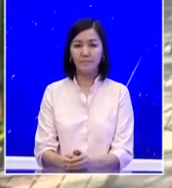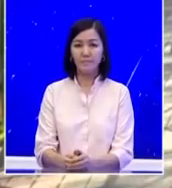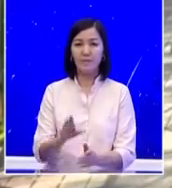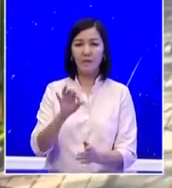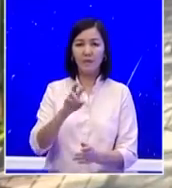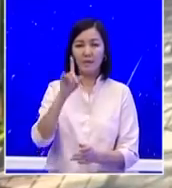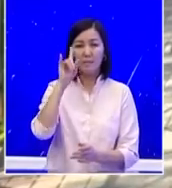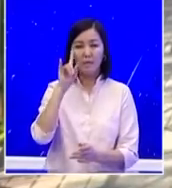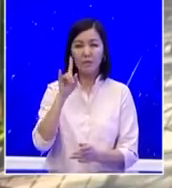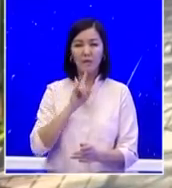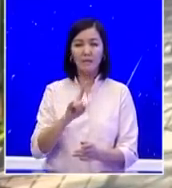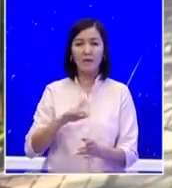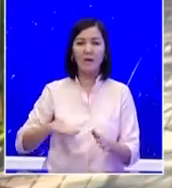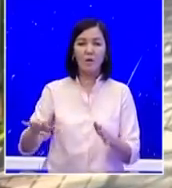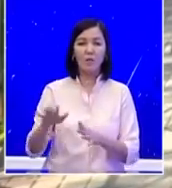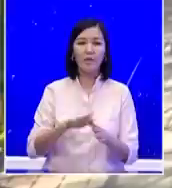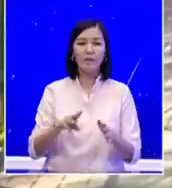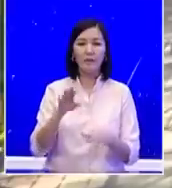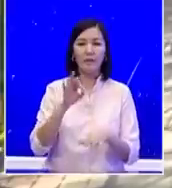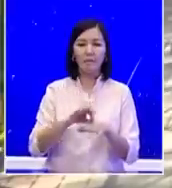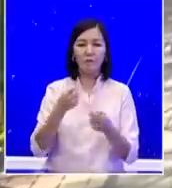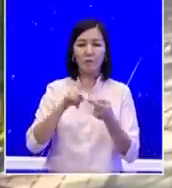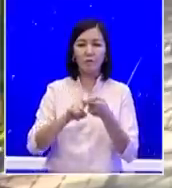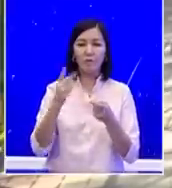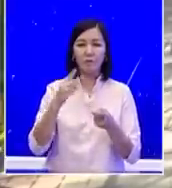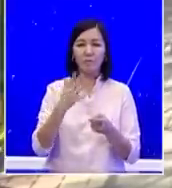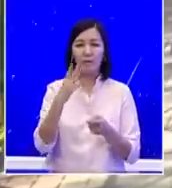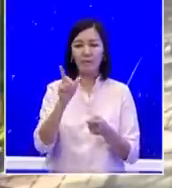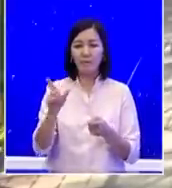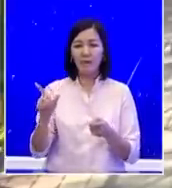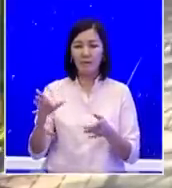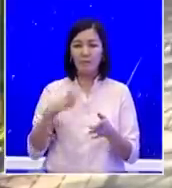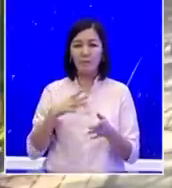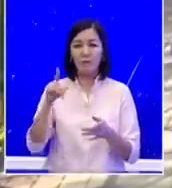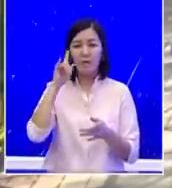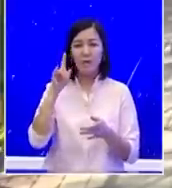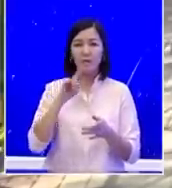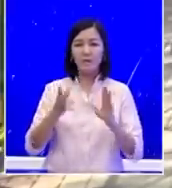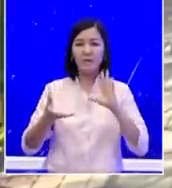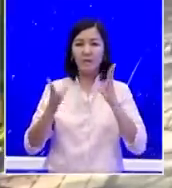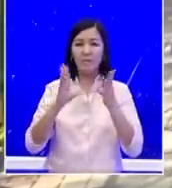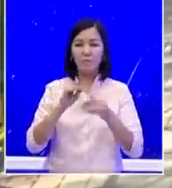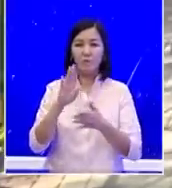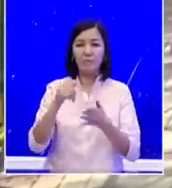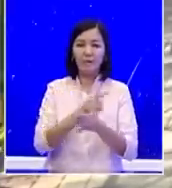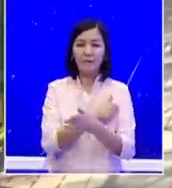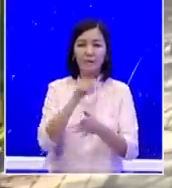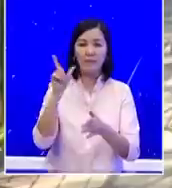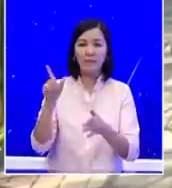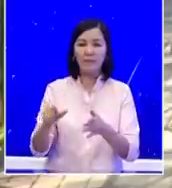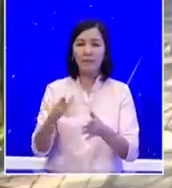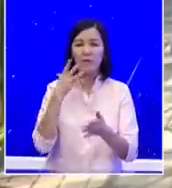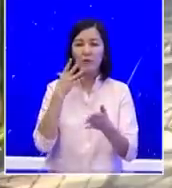Еңбекші қазақ ауданында күні кеше ғана тәж вирусын жұқтырғандар саны 25-ке жетті. Еліміздің бас мемлекеттік санитарлық дәрігерінің қаулысына